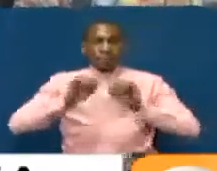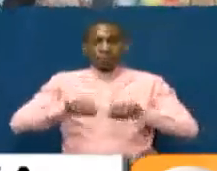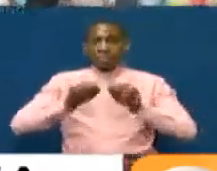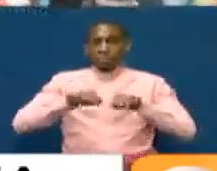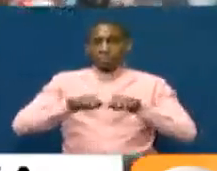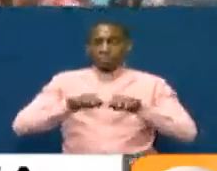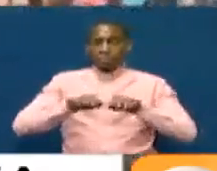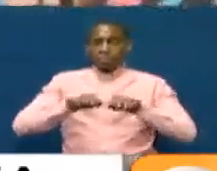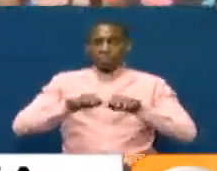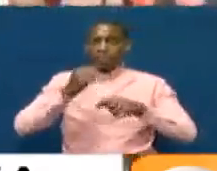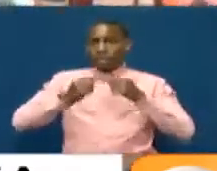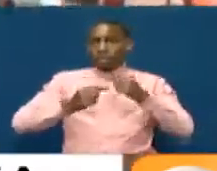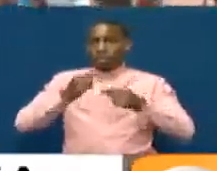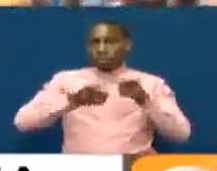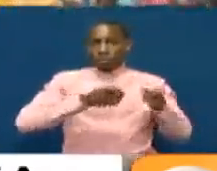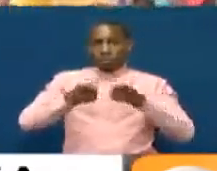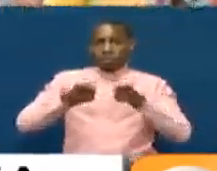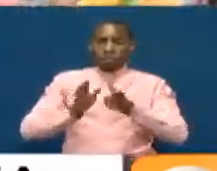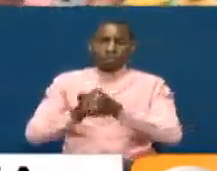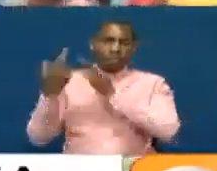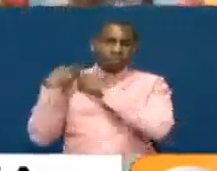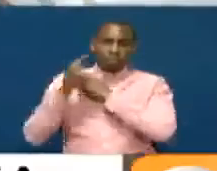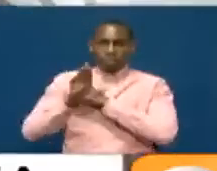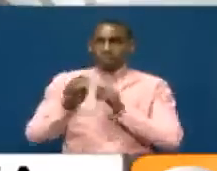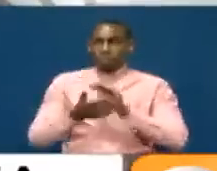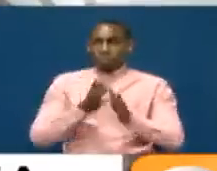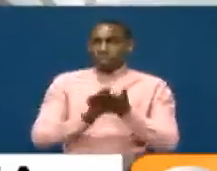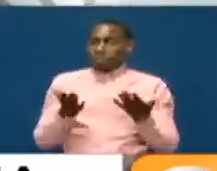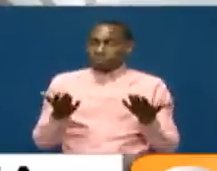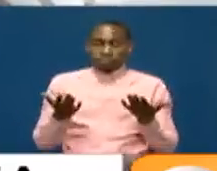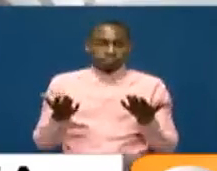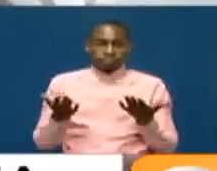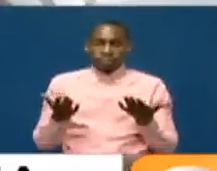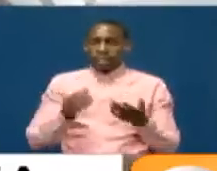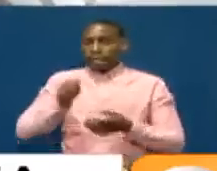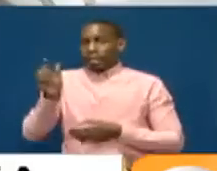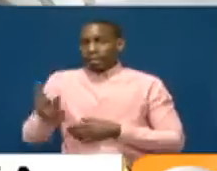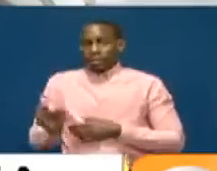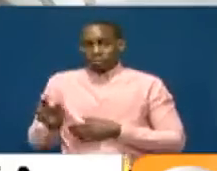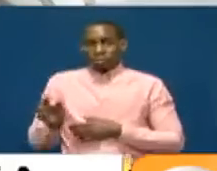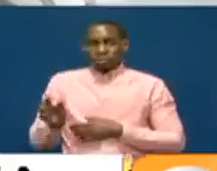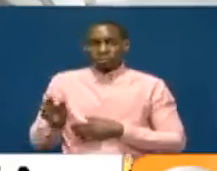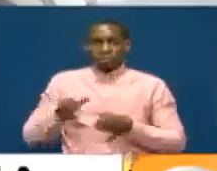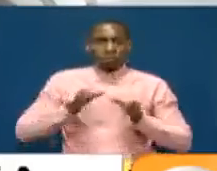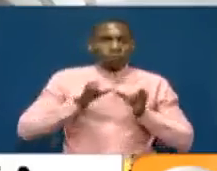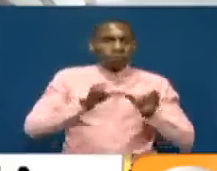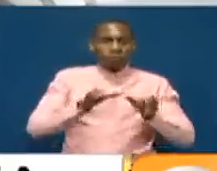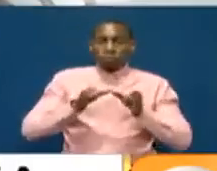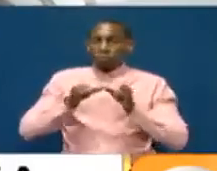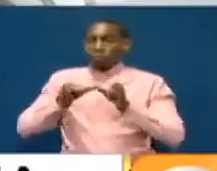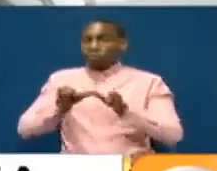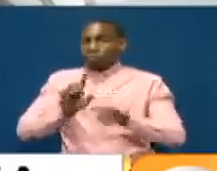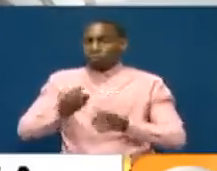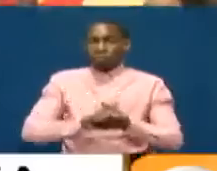waweze kuendesha majukumu yao bila ya mtu yeyote kuwashurutisha